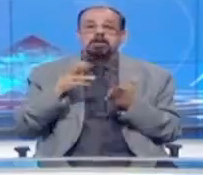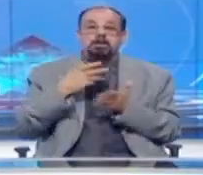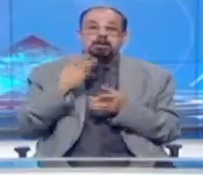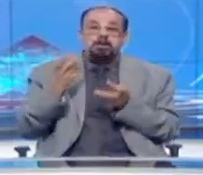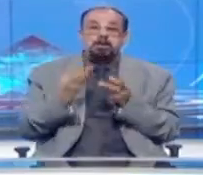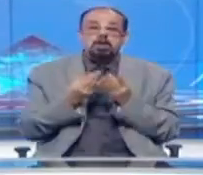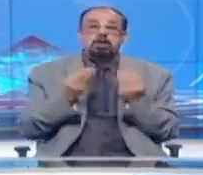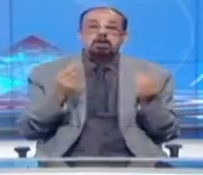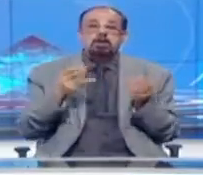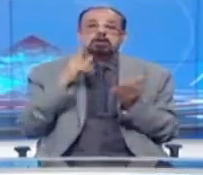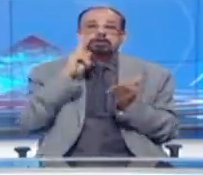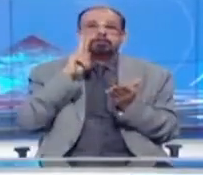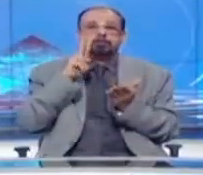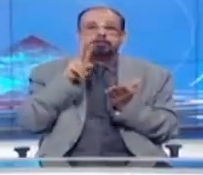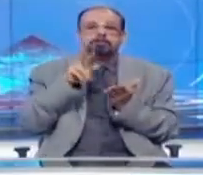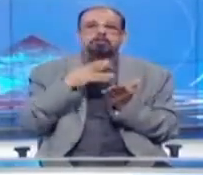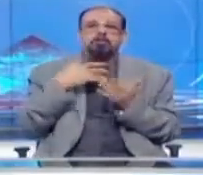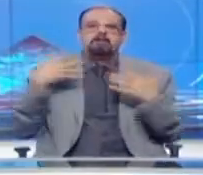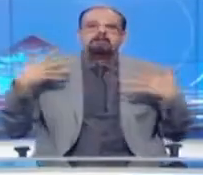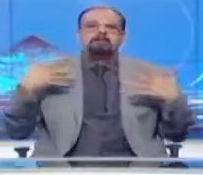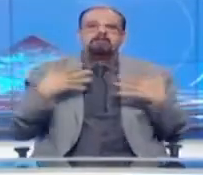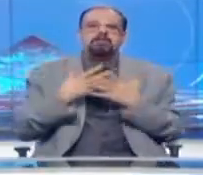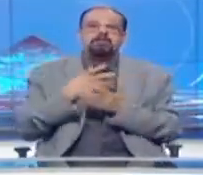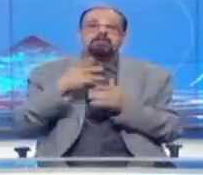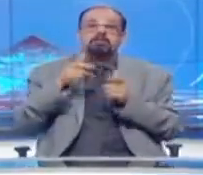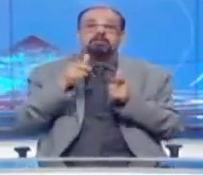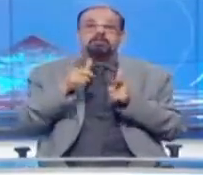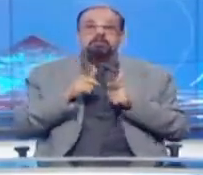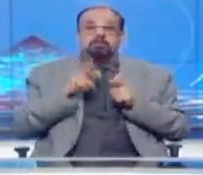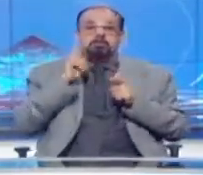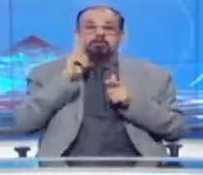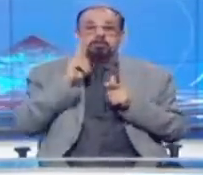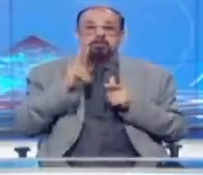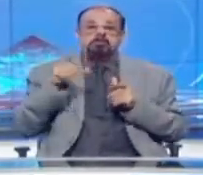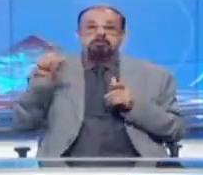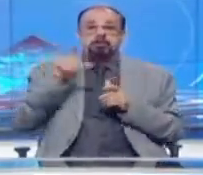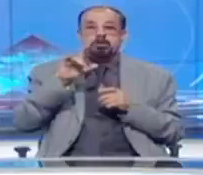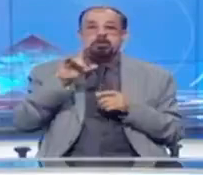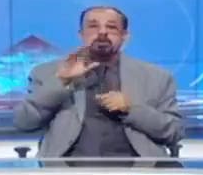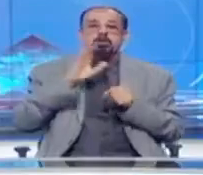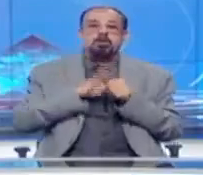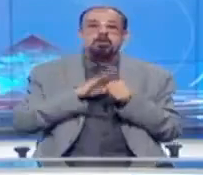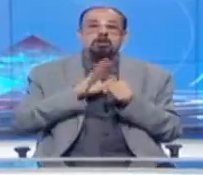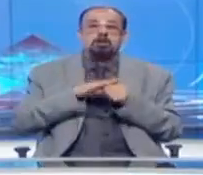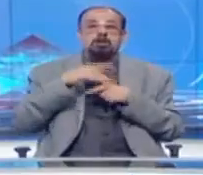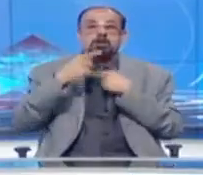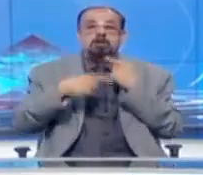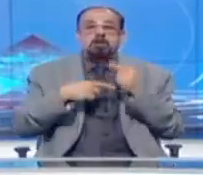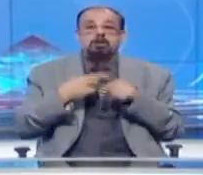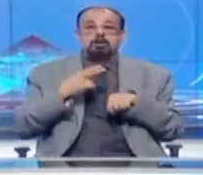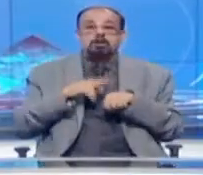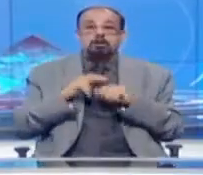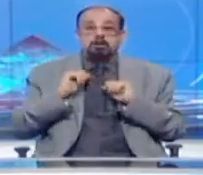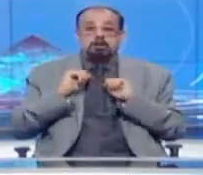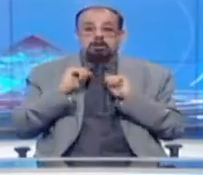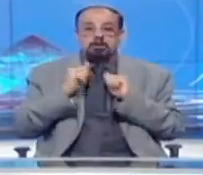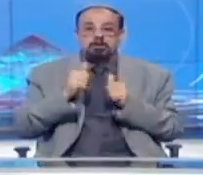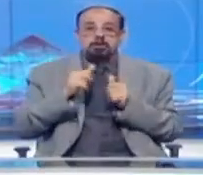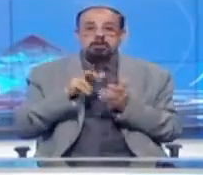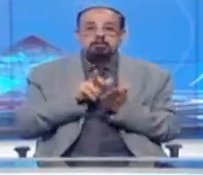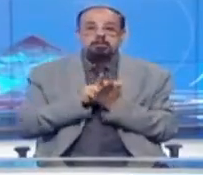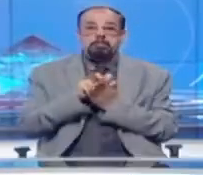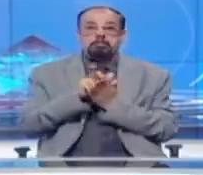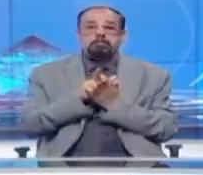يتجدد انتظارهم لها مع قرب انقضاء نهار كل يوم من أيام شهر رمضان الفضيل. بداية مدفع